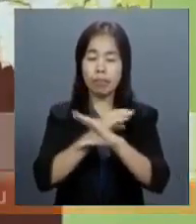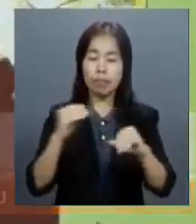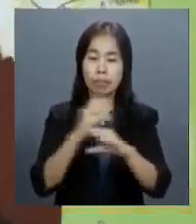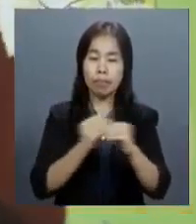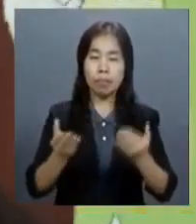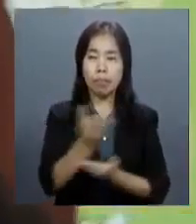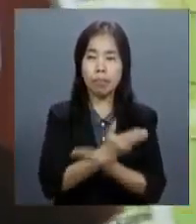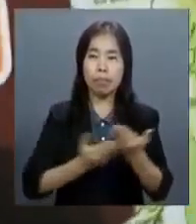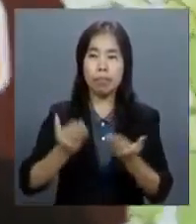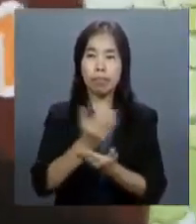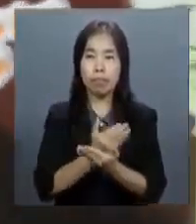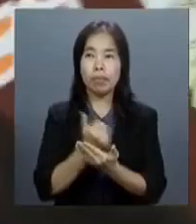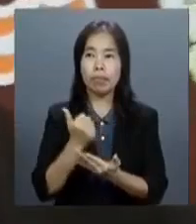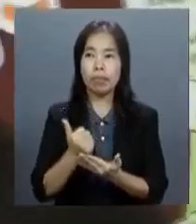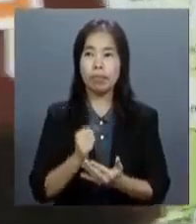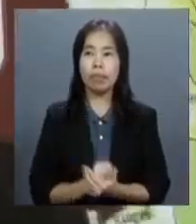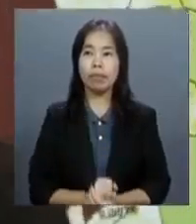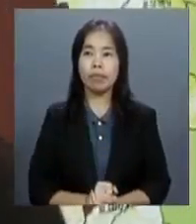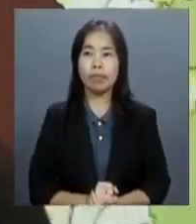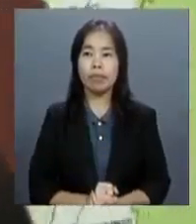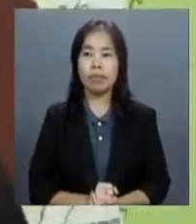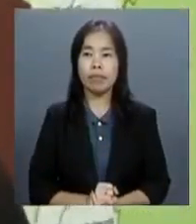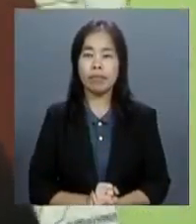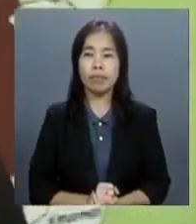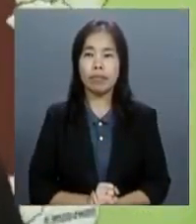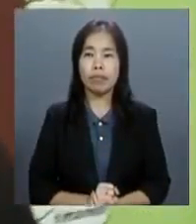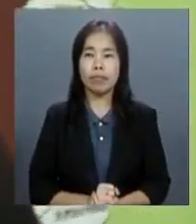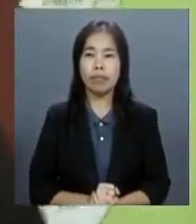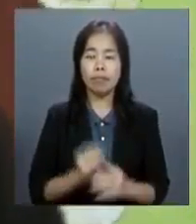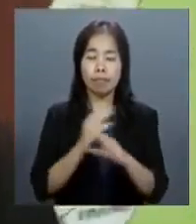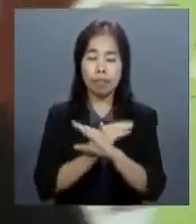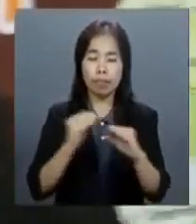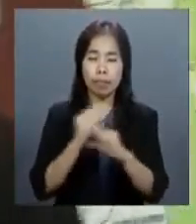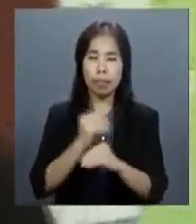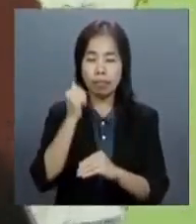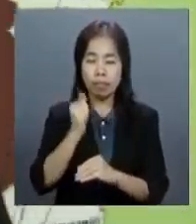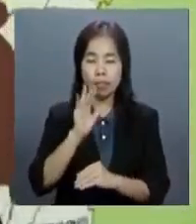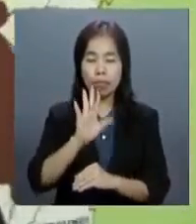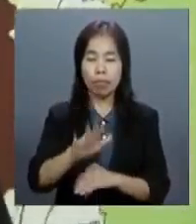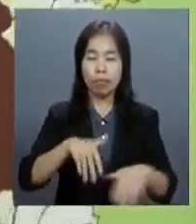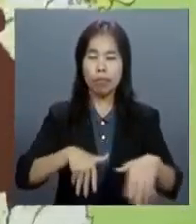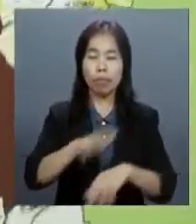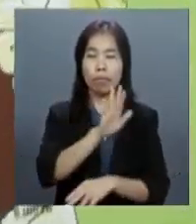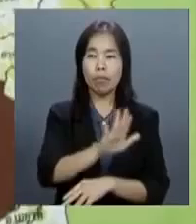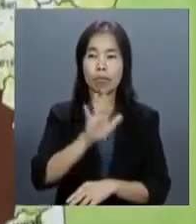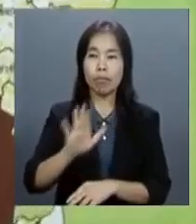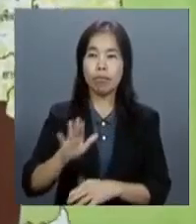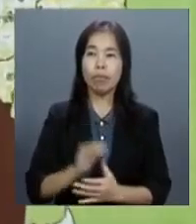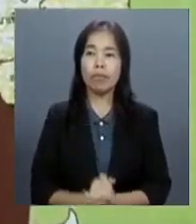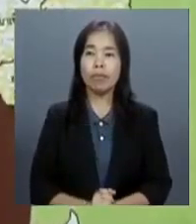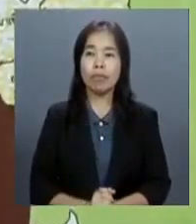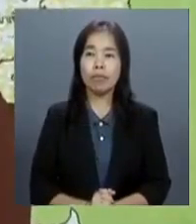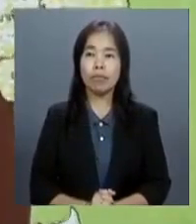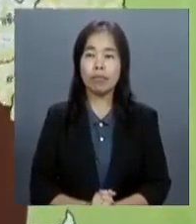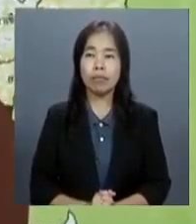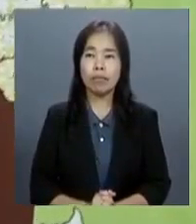คือเราได้บทเรียนดีๆจากพื้นที่นะครับที่พื้นที่เขาทำง